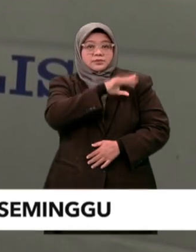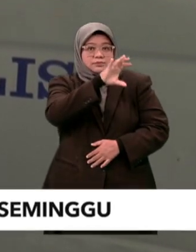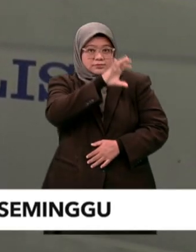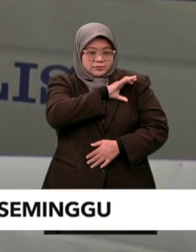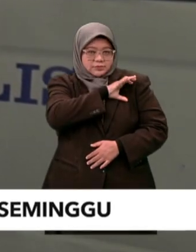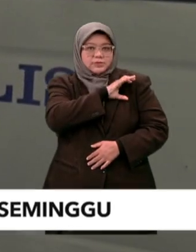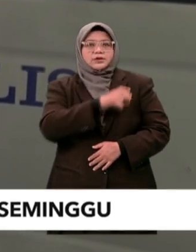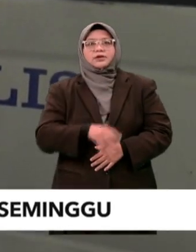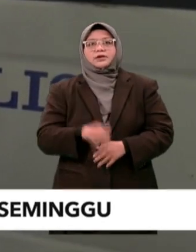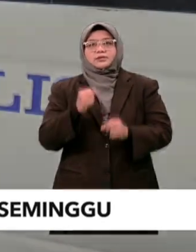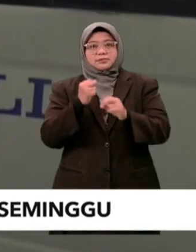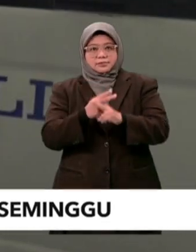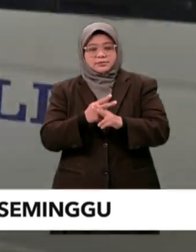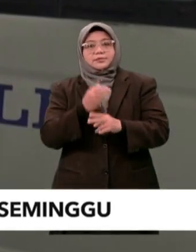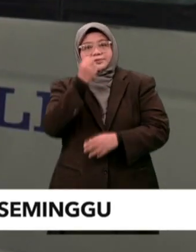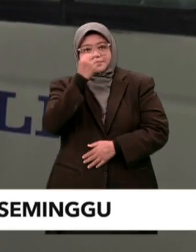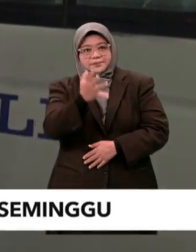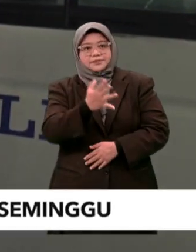Ampang